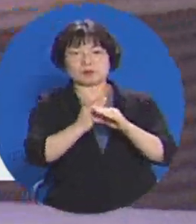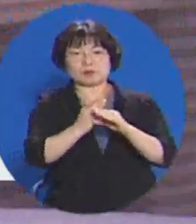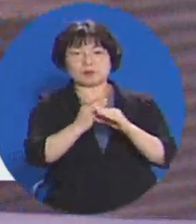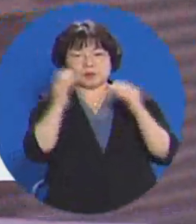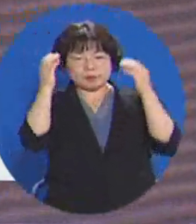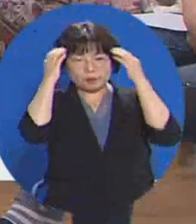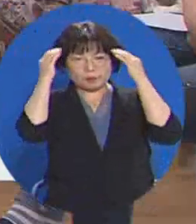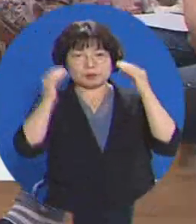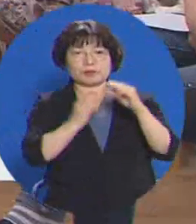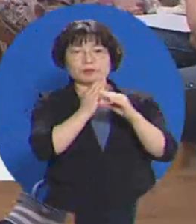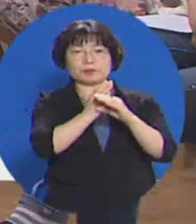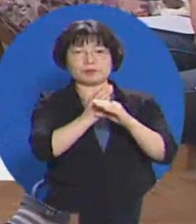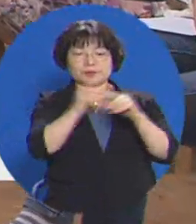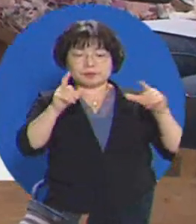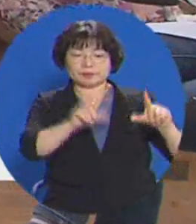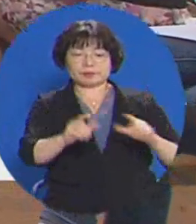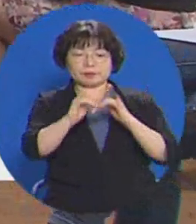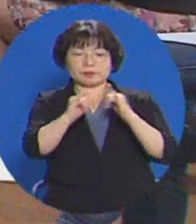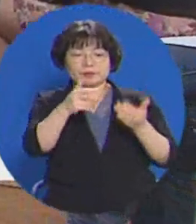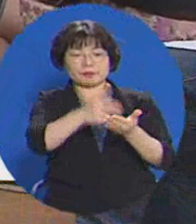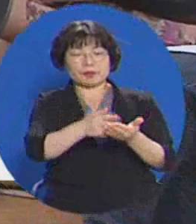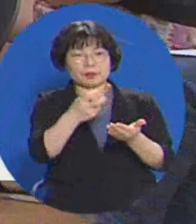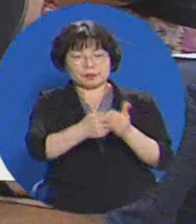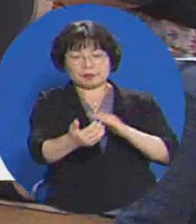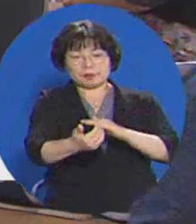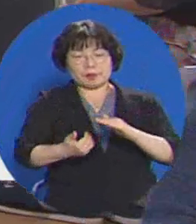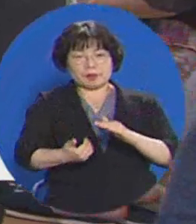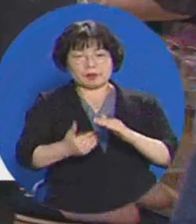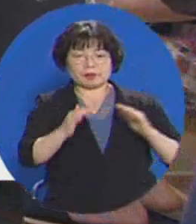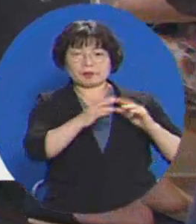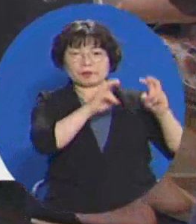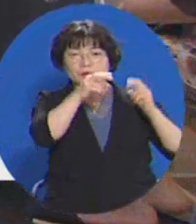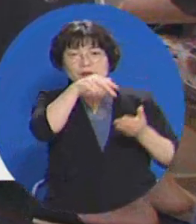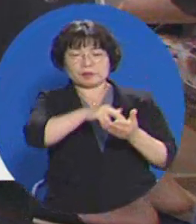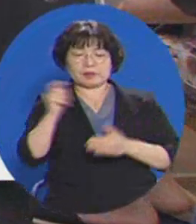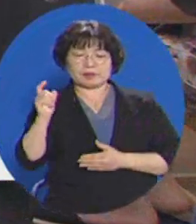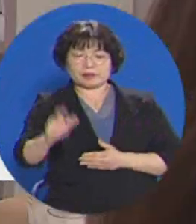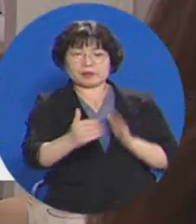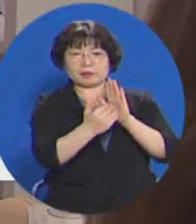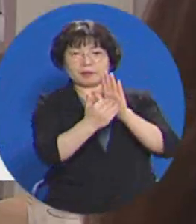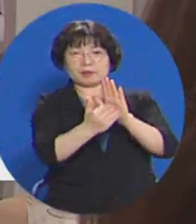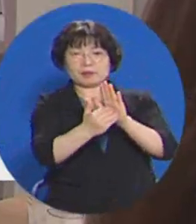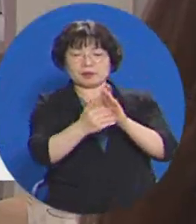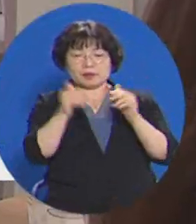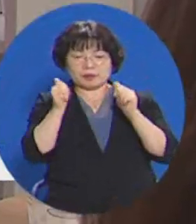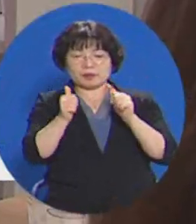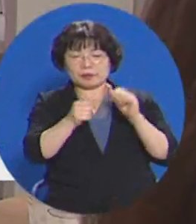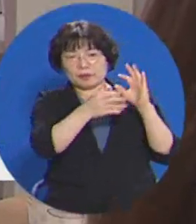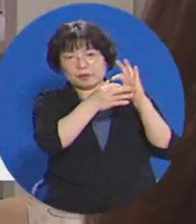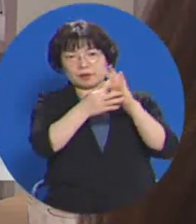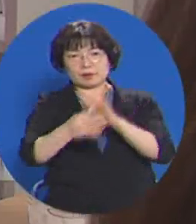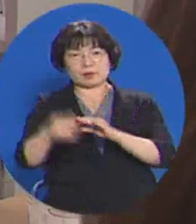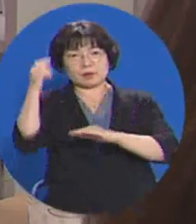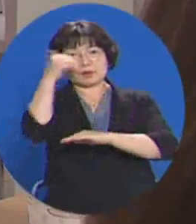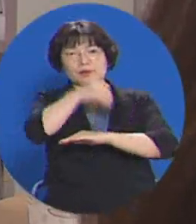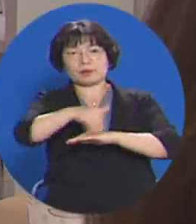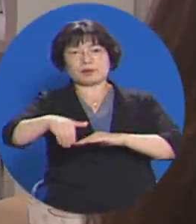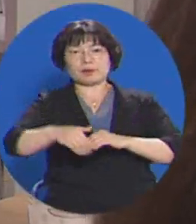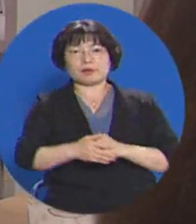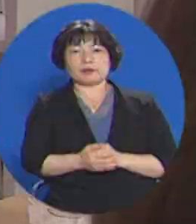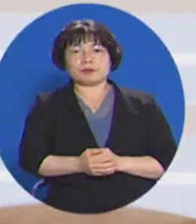고통받고 있습니다. 주민들은 법 개정에도 건설사가 강경하게 대응하면서 법원행을 피할 수 없었다고